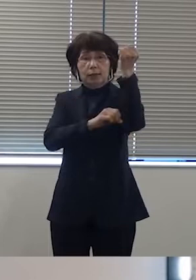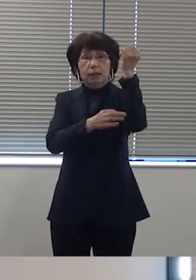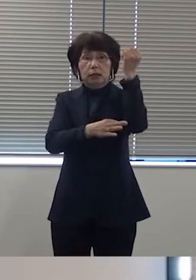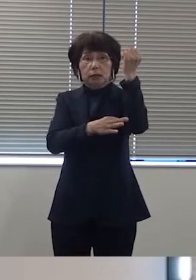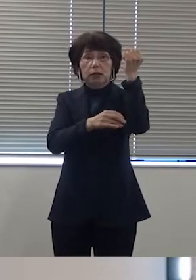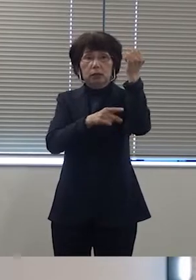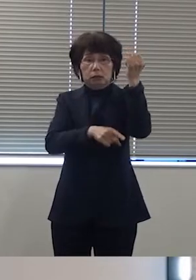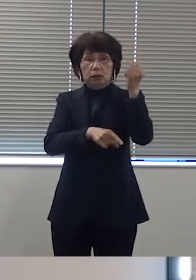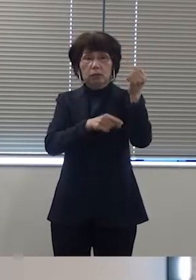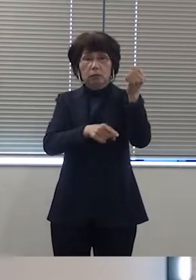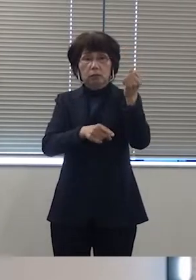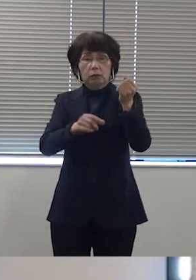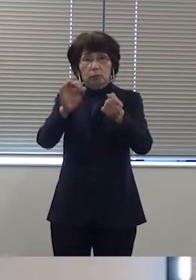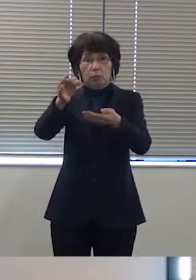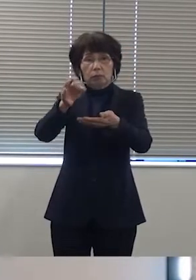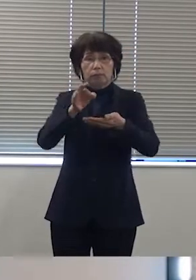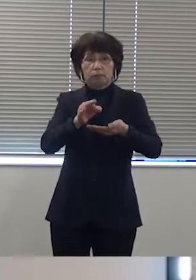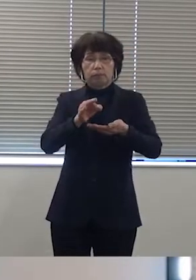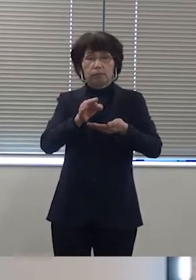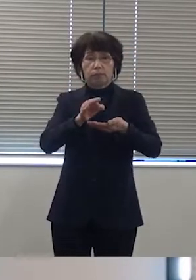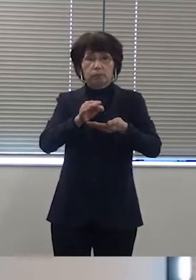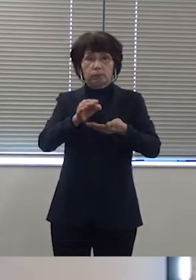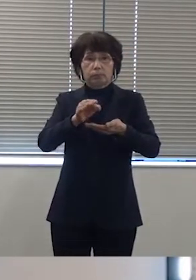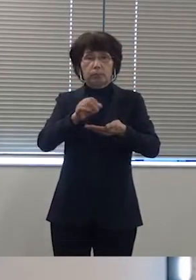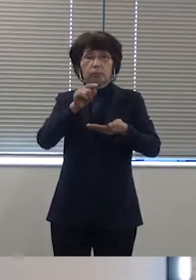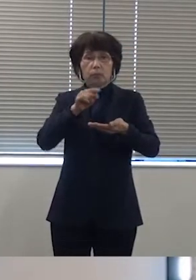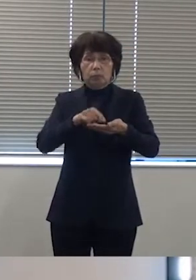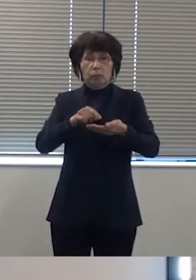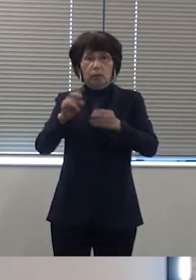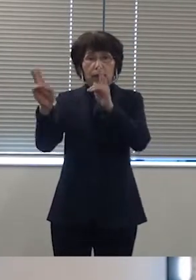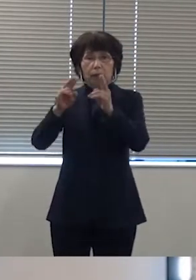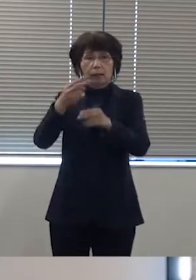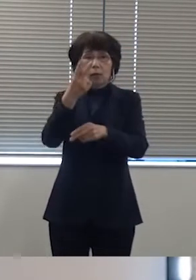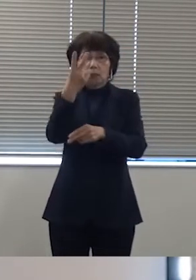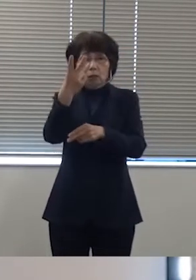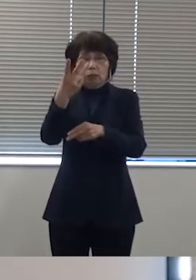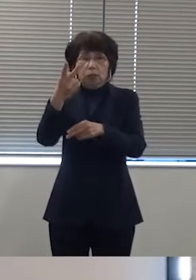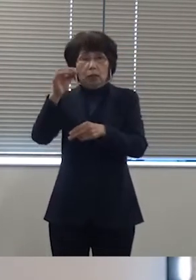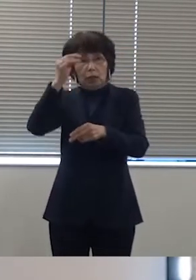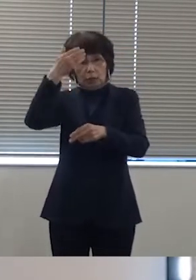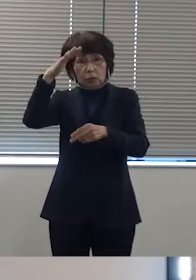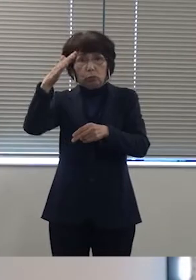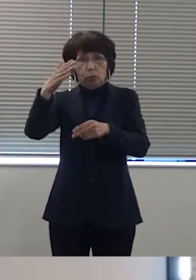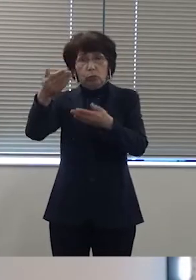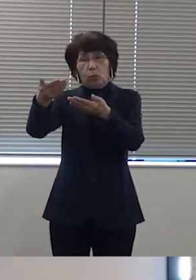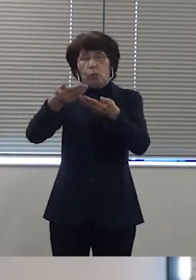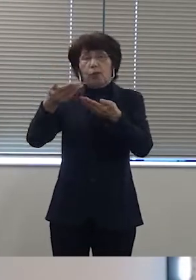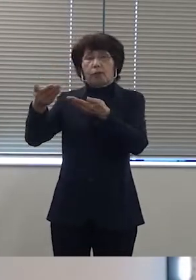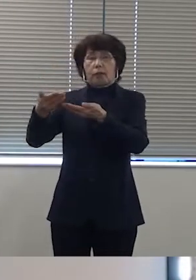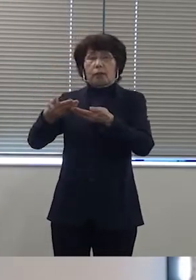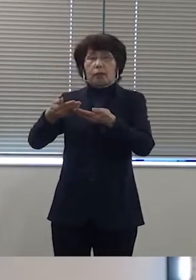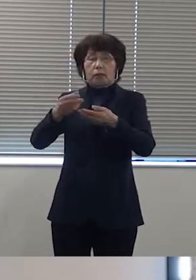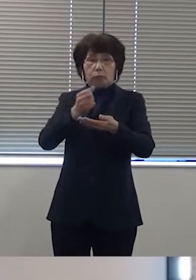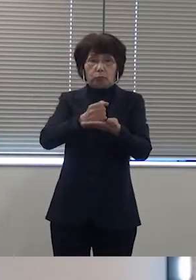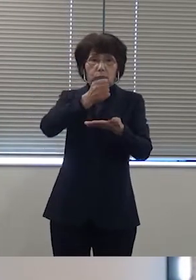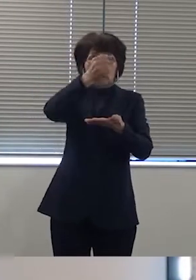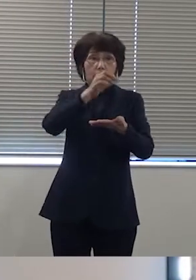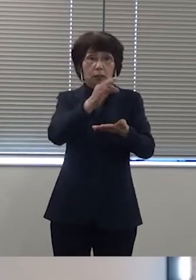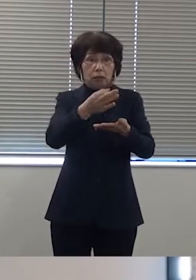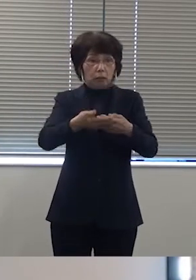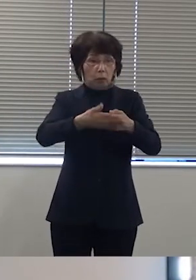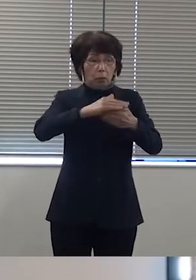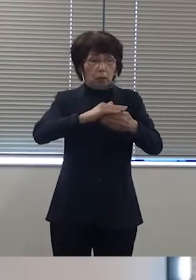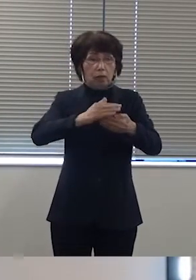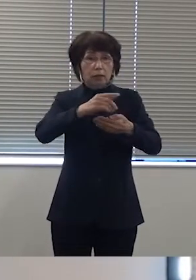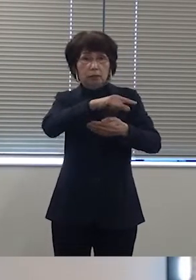今般2社からご寄付をいただくこととなりましたので、その積立金を補正するなど全体で17億円余りの補正を